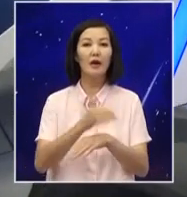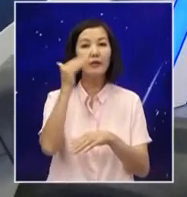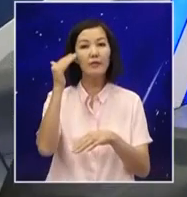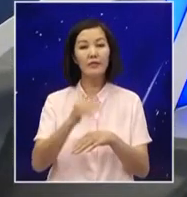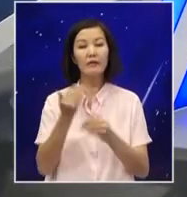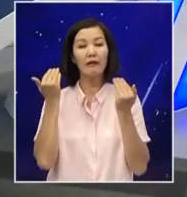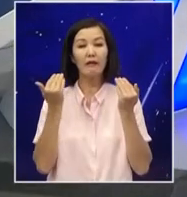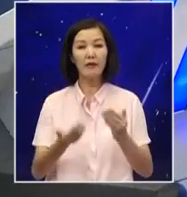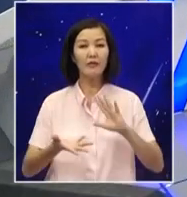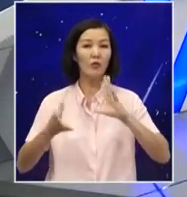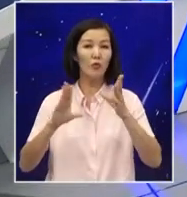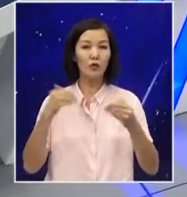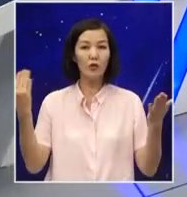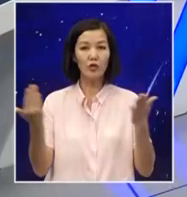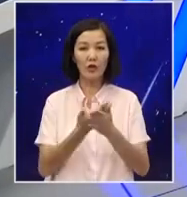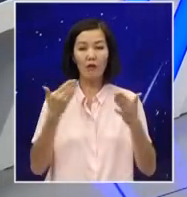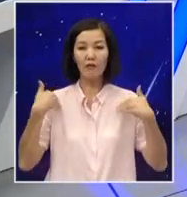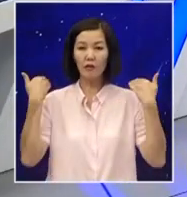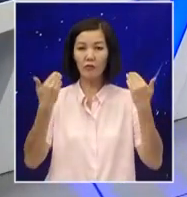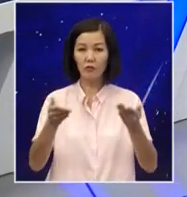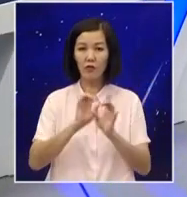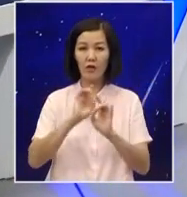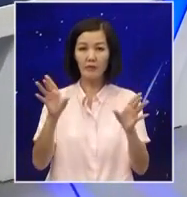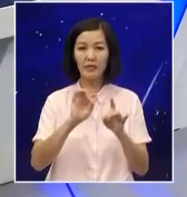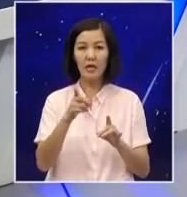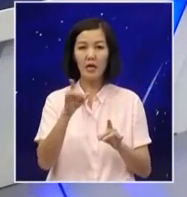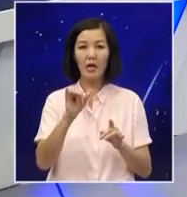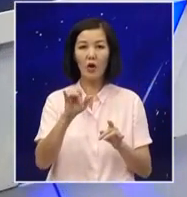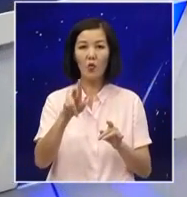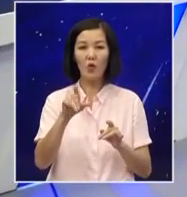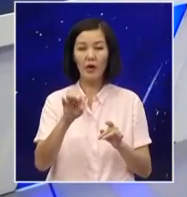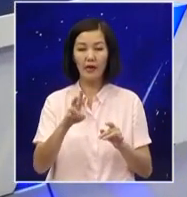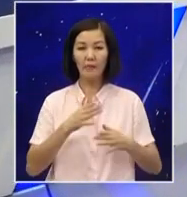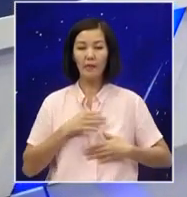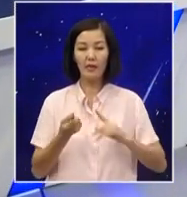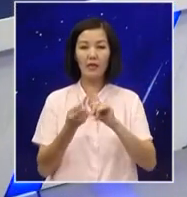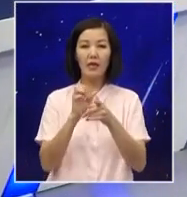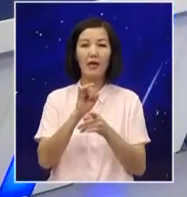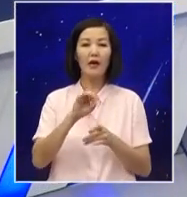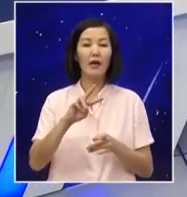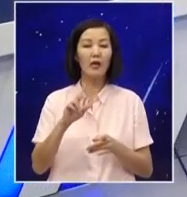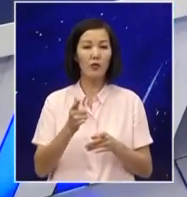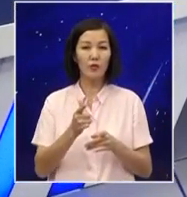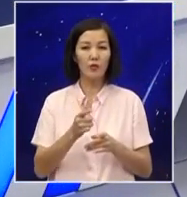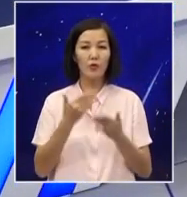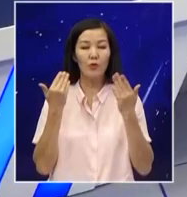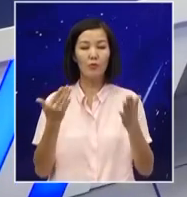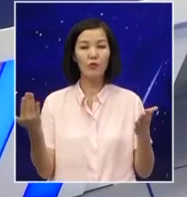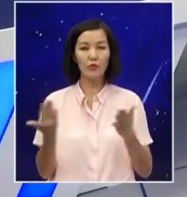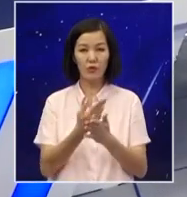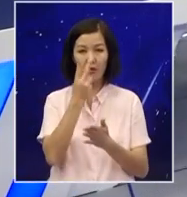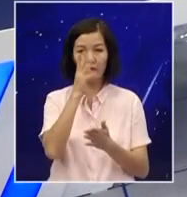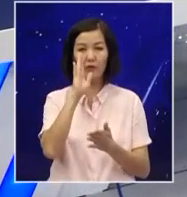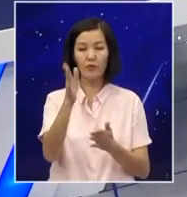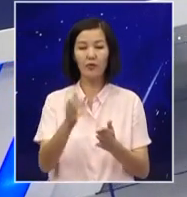Армысыздар, аймақтың бастарнасында қортынды жаңалықтар студияда ақпараттар легмен Гауһар Мұса, сурдо дырмада Айгүл Жұмаш қызы.